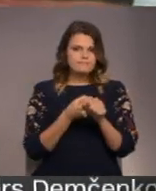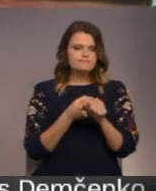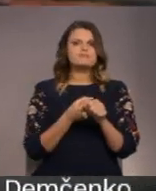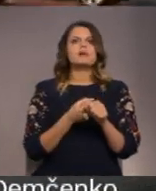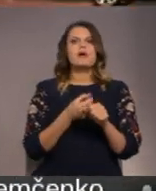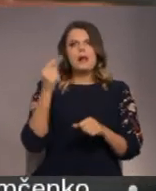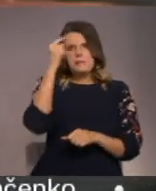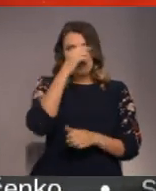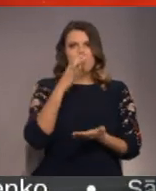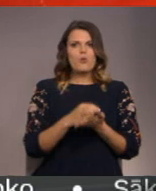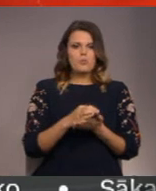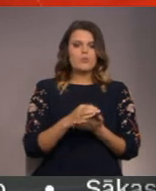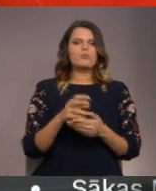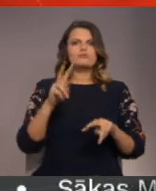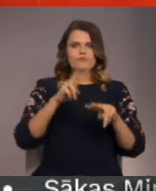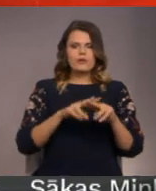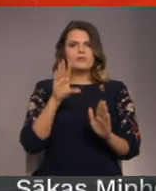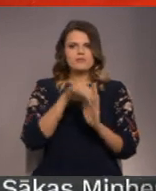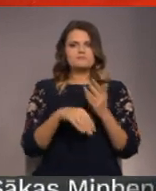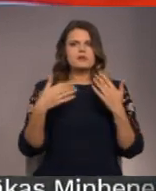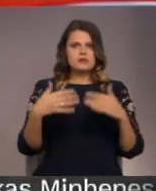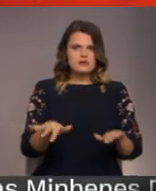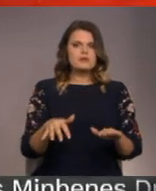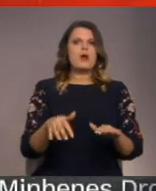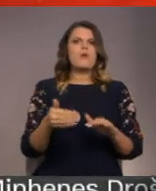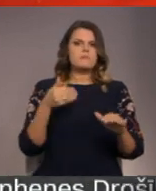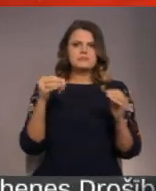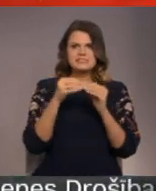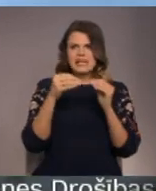negadījumi. Melno punktu kartē šī vieta iekļaut jau pirms vairāk nekā